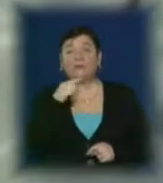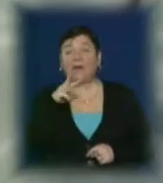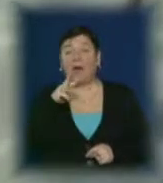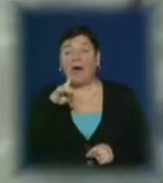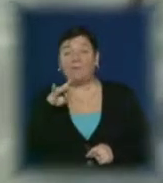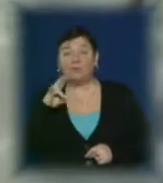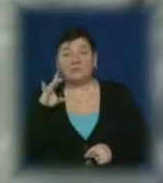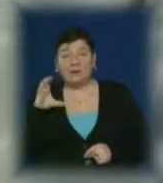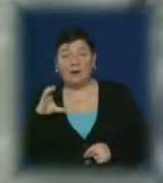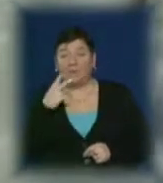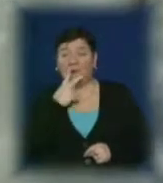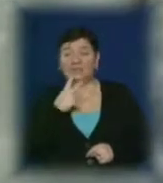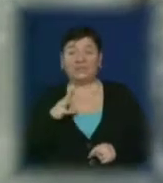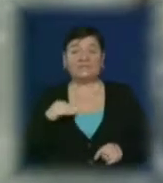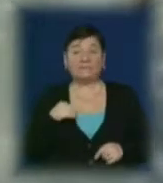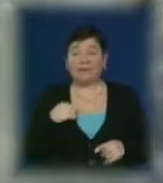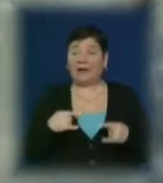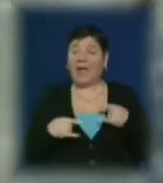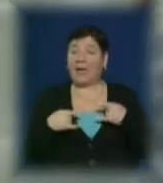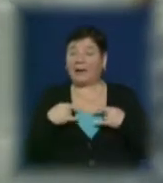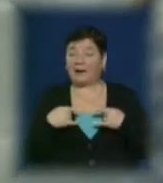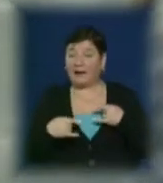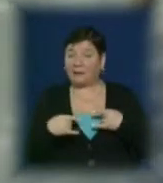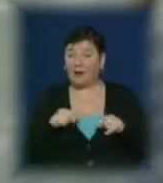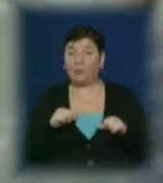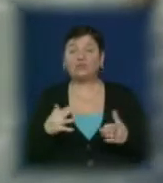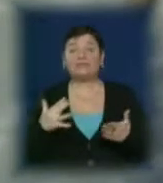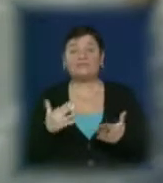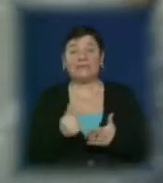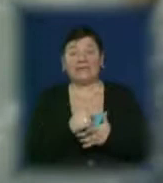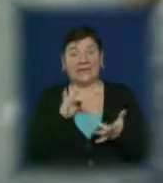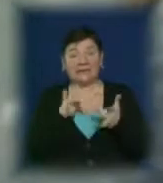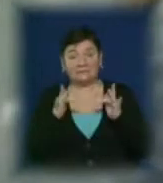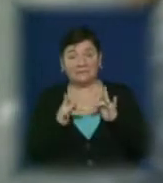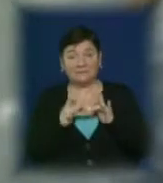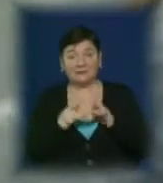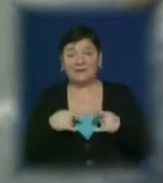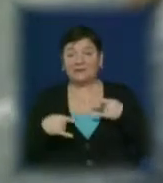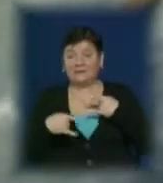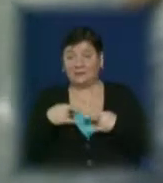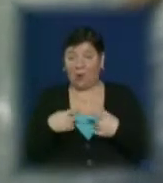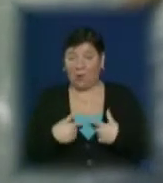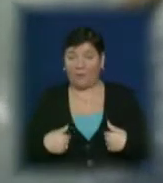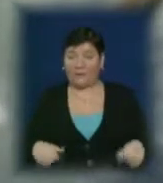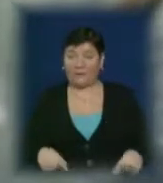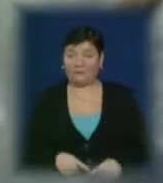Параметри прийому ви бачите на своїх екранах, також їх можна знайти на сайті телекомпанії.